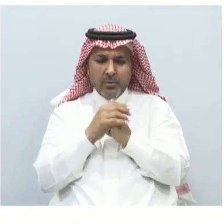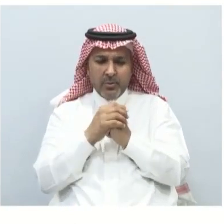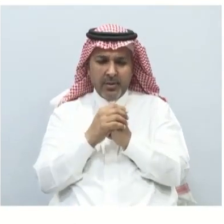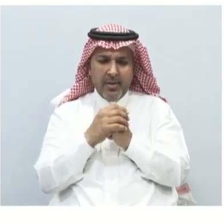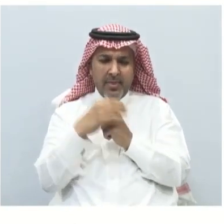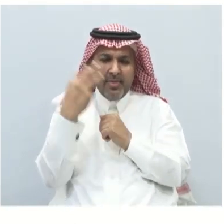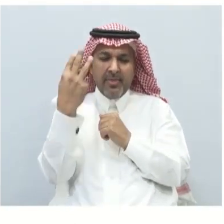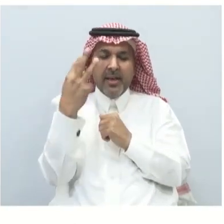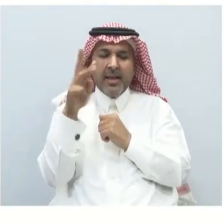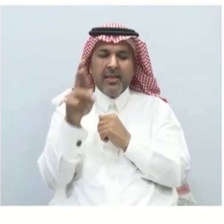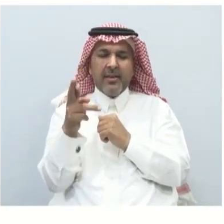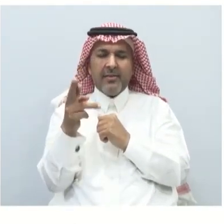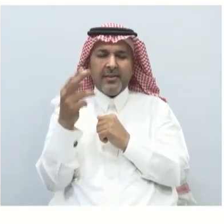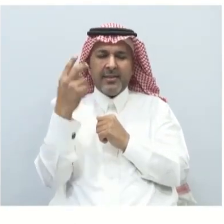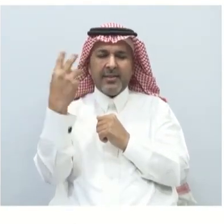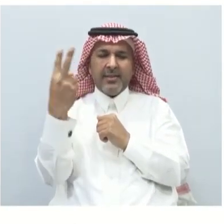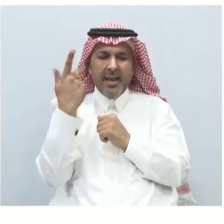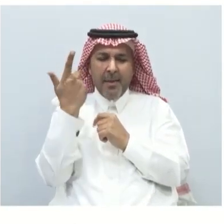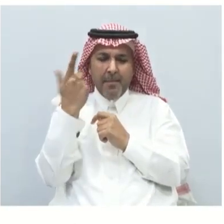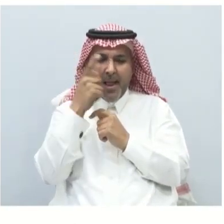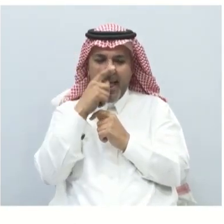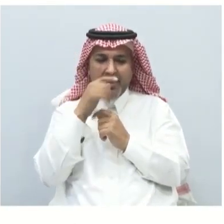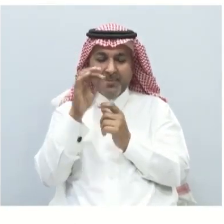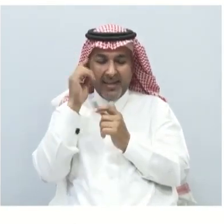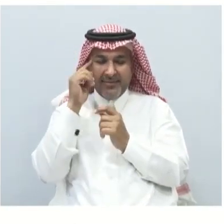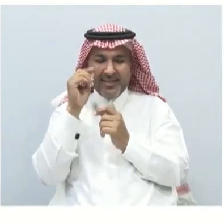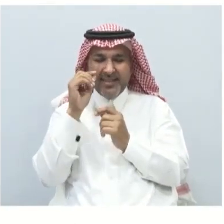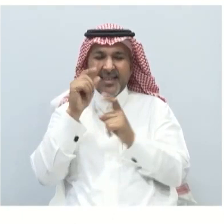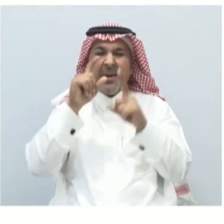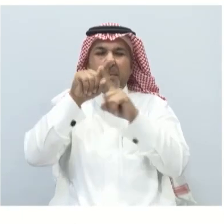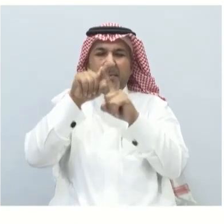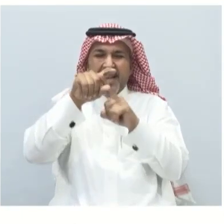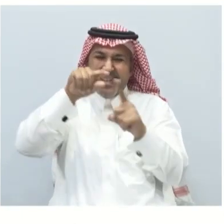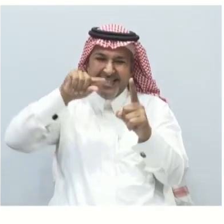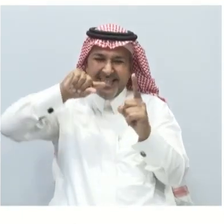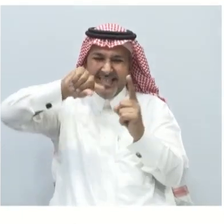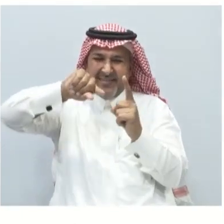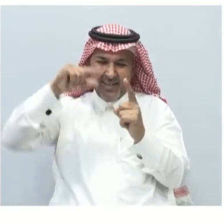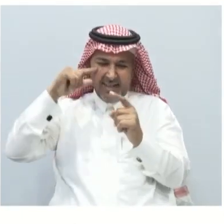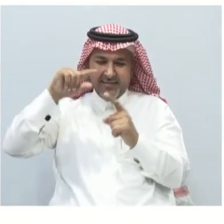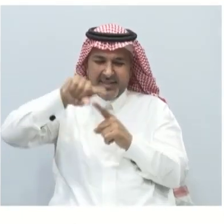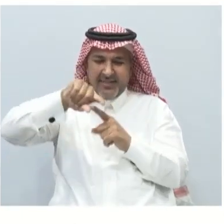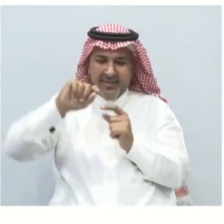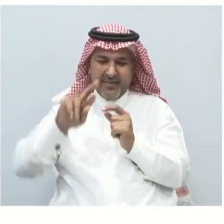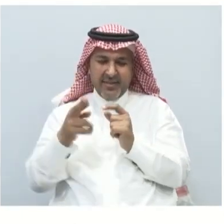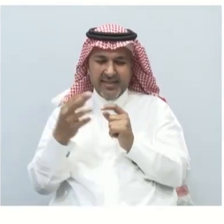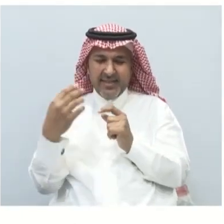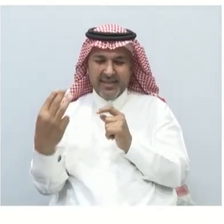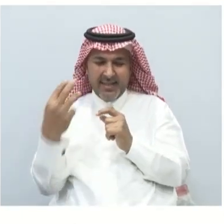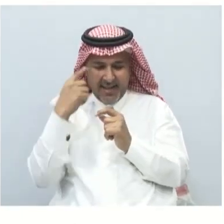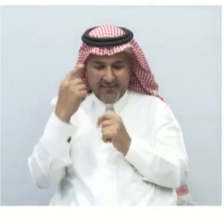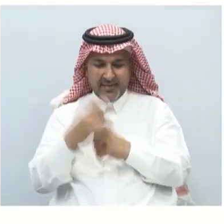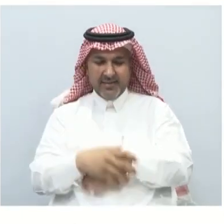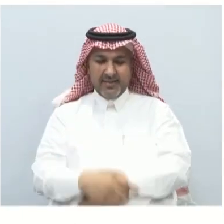عندي 3% هي 0.032 نكتبها على شكل عشري بهذا الشكل فبالتالي يصير صفر